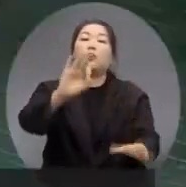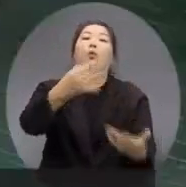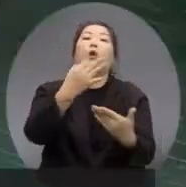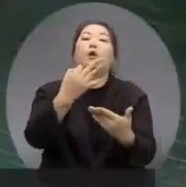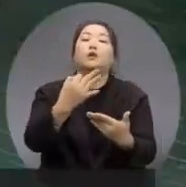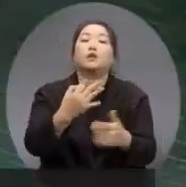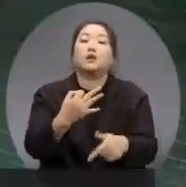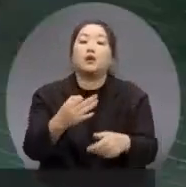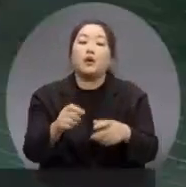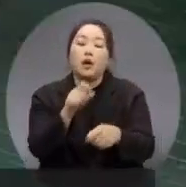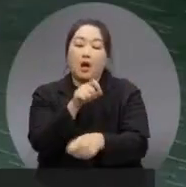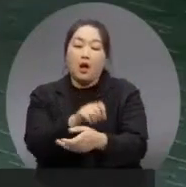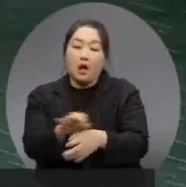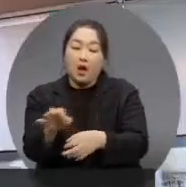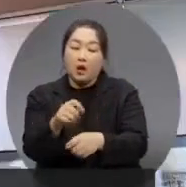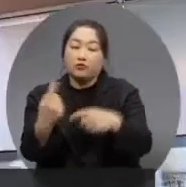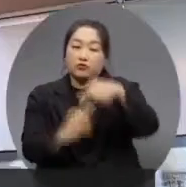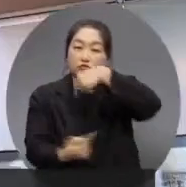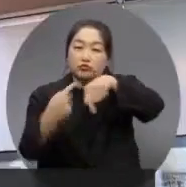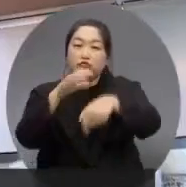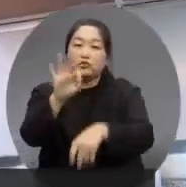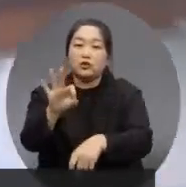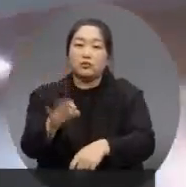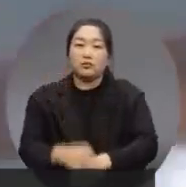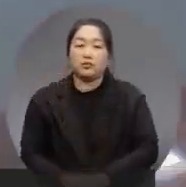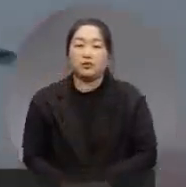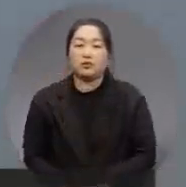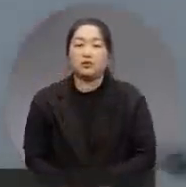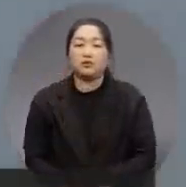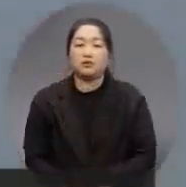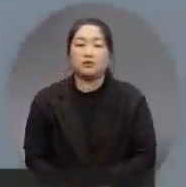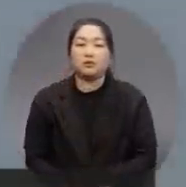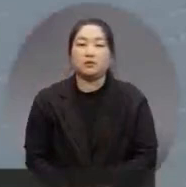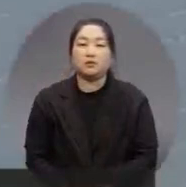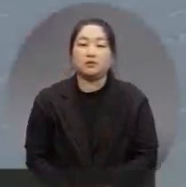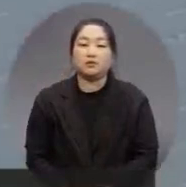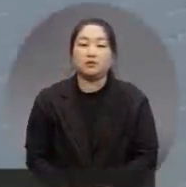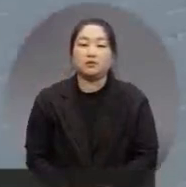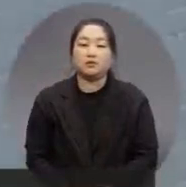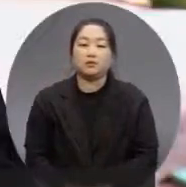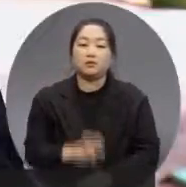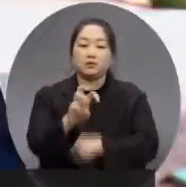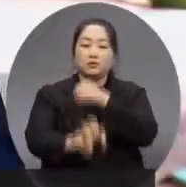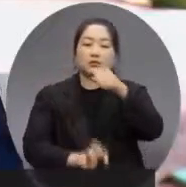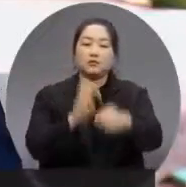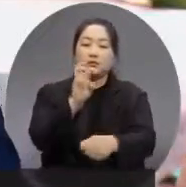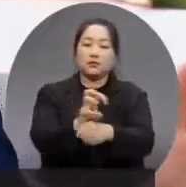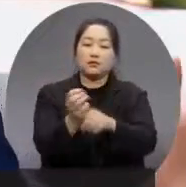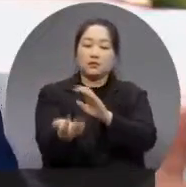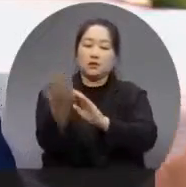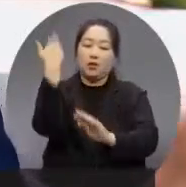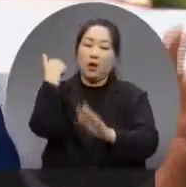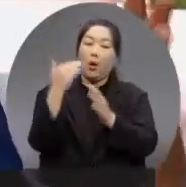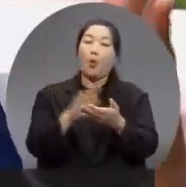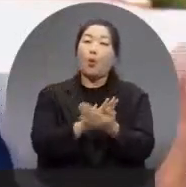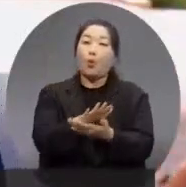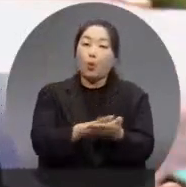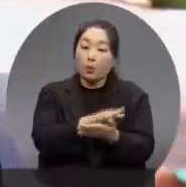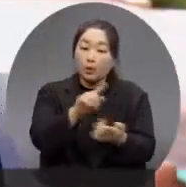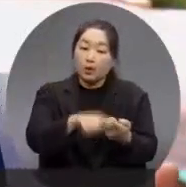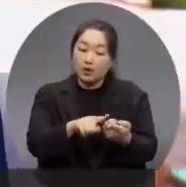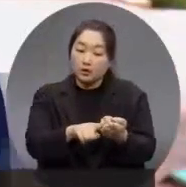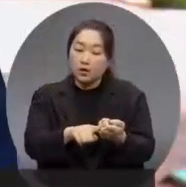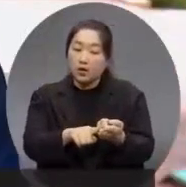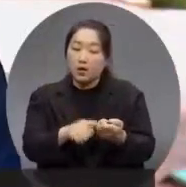등 행정운영 경비와 시설 유지비용으로 지출됐습니다. 30년 전에 이용했던 그 놀이에 대한